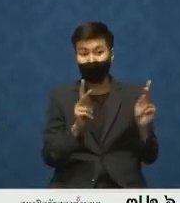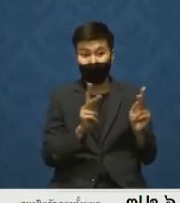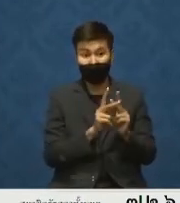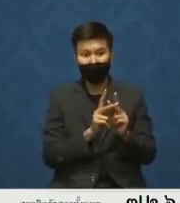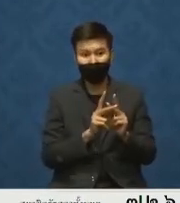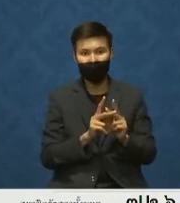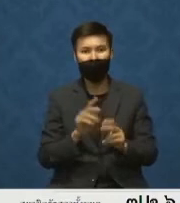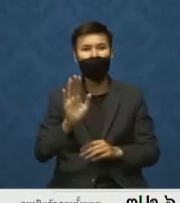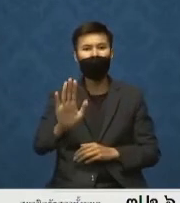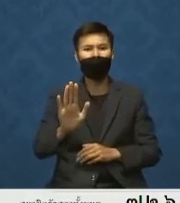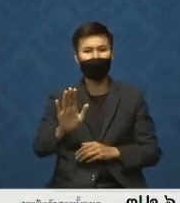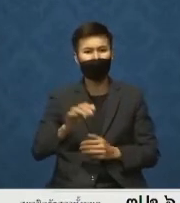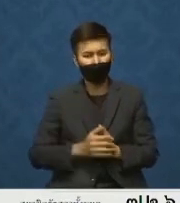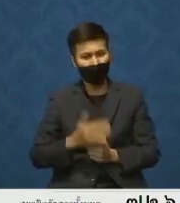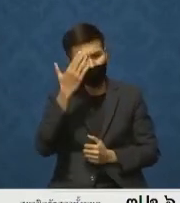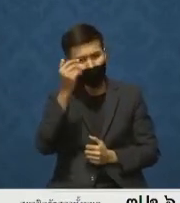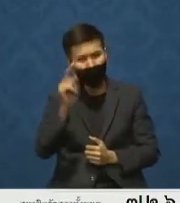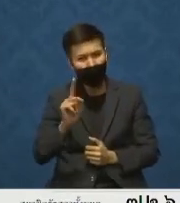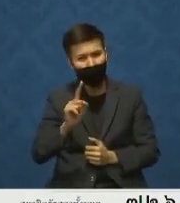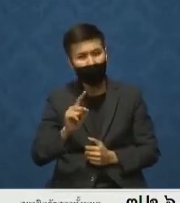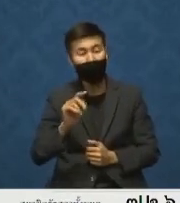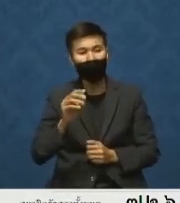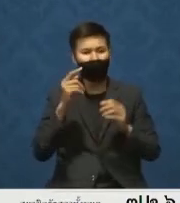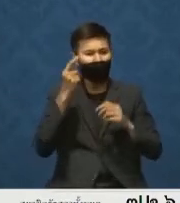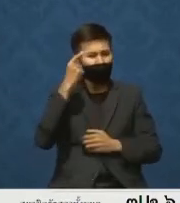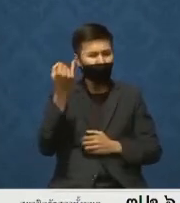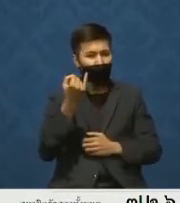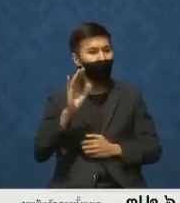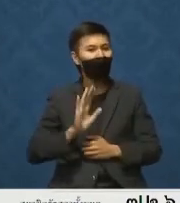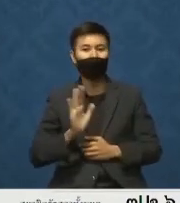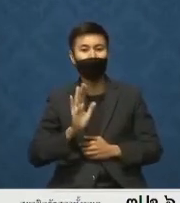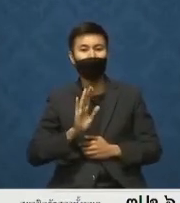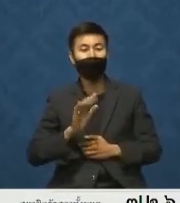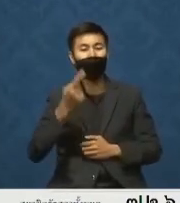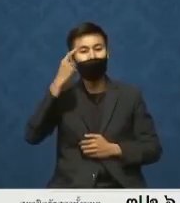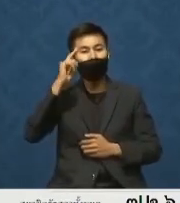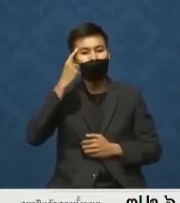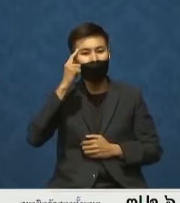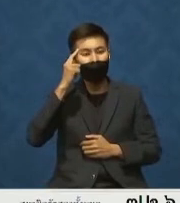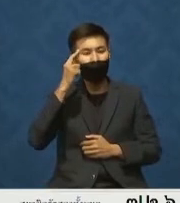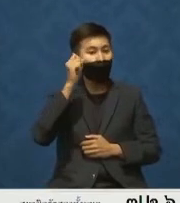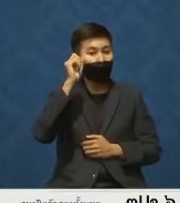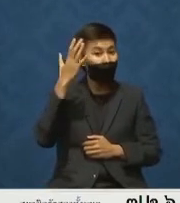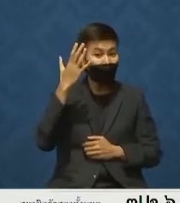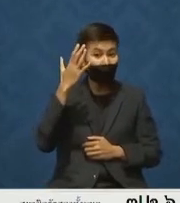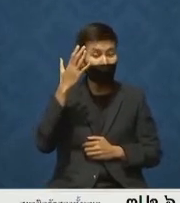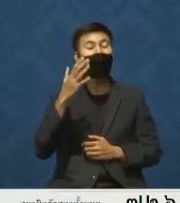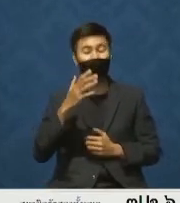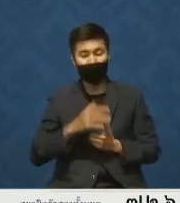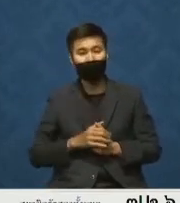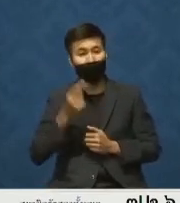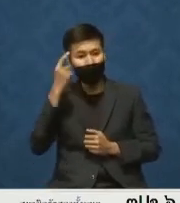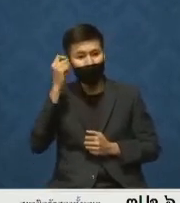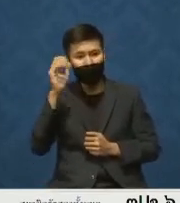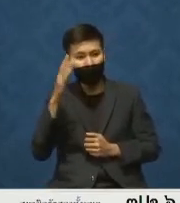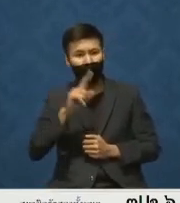่วย กับขัดขวางด้วยอาจจะไมใช่มาจากเจษนาทไม่ดีเป็เกตนาที่ไม่รู้หรอวไม่เข้าใจบทบาของซ่กแล